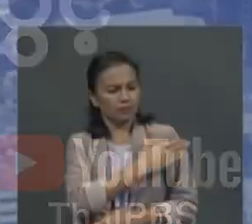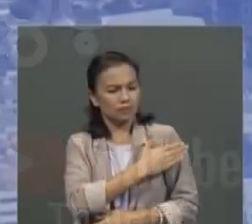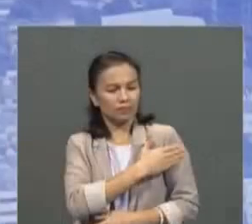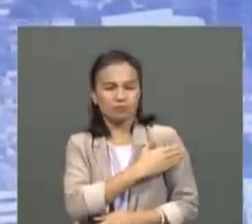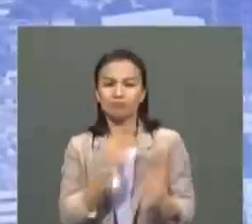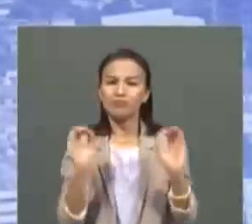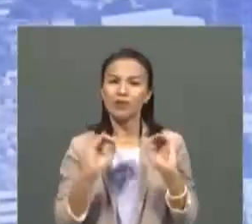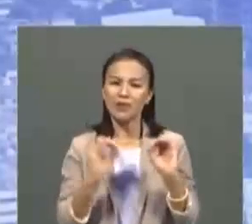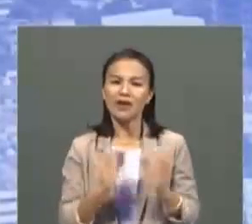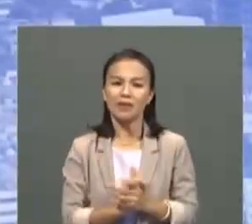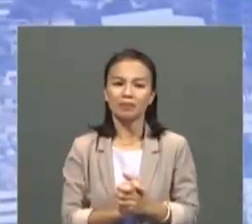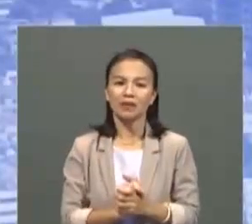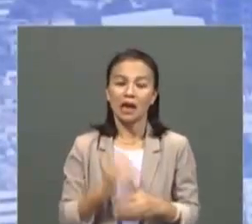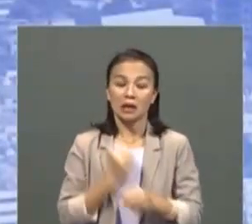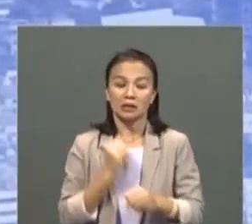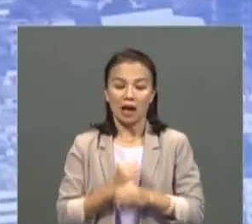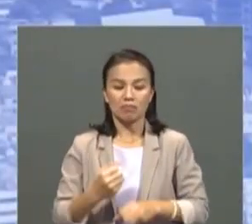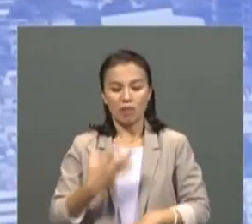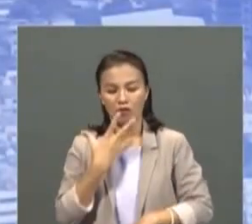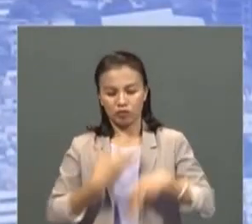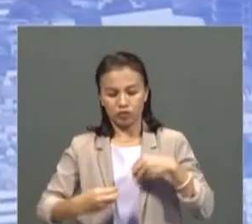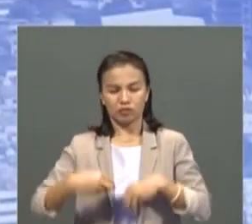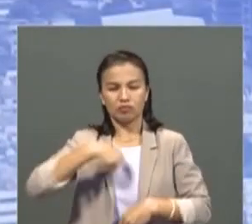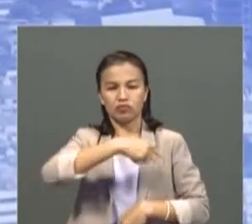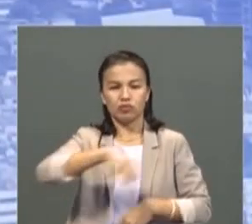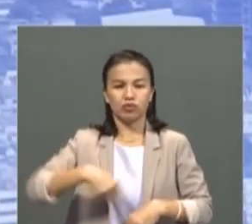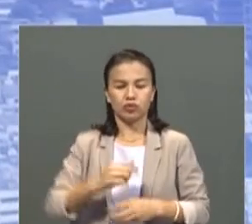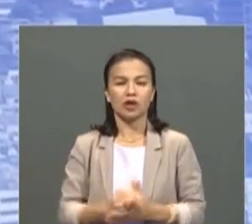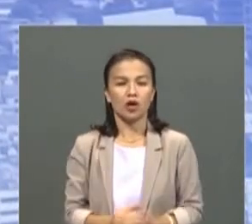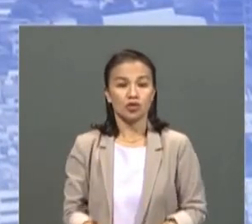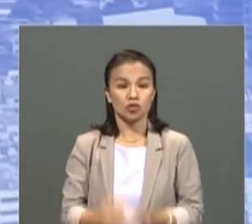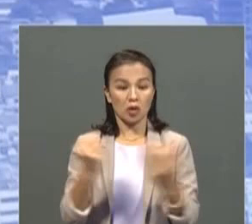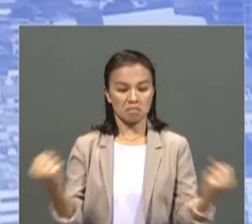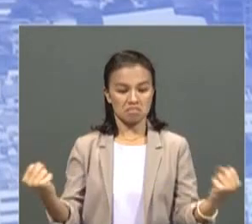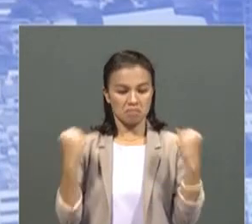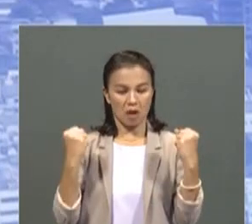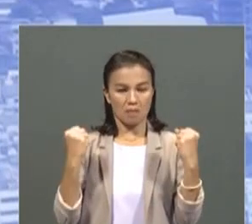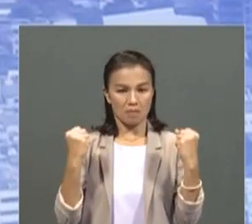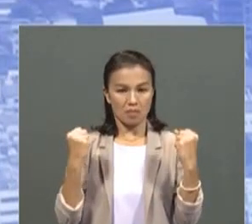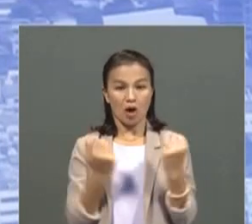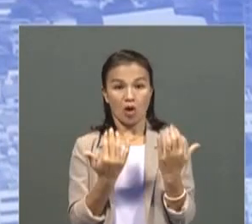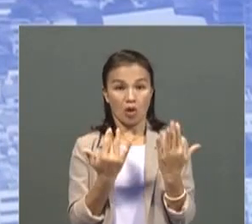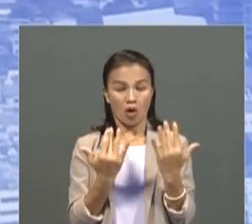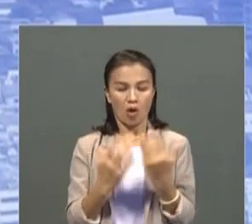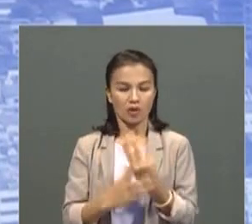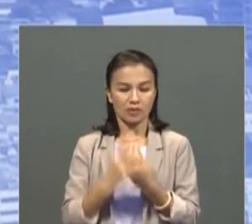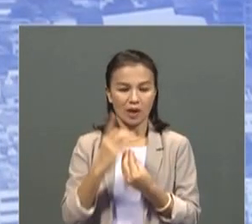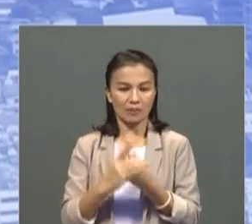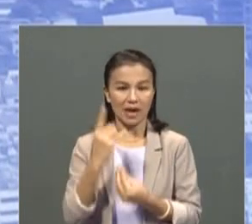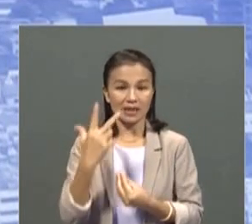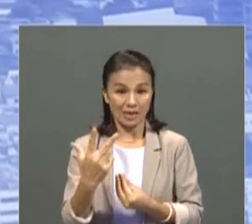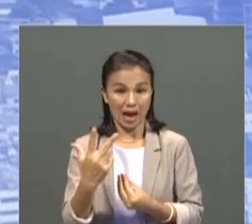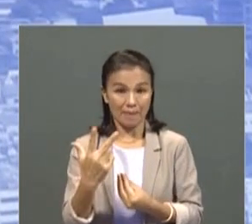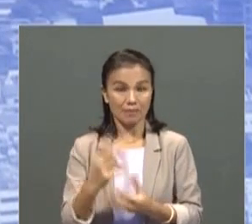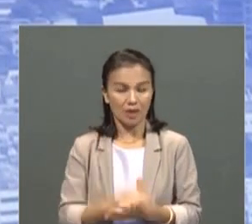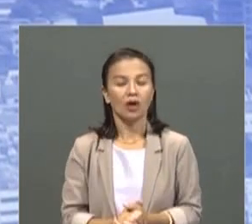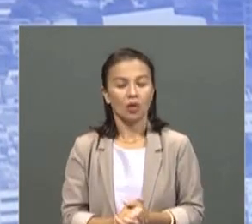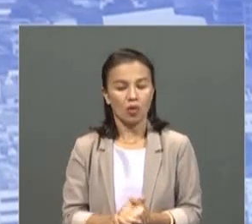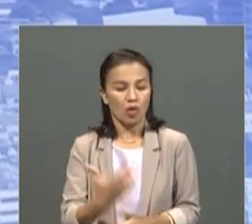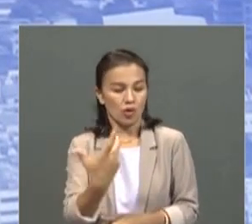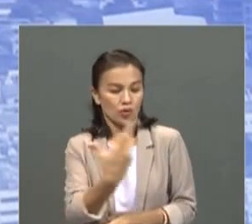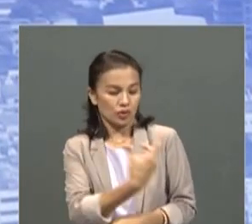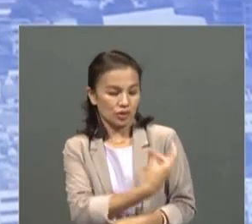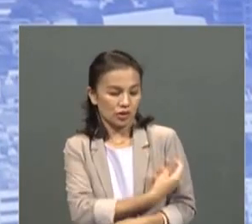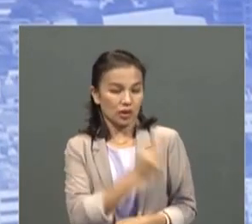ရှင်ထူရတာကုစု24နိုင်ကျော်သွားပါပြီဘလို့မှဟိုခန့်ဟိုနာကျင်တာတွေမရှိပါဘူးနောက်ထပ်3ဘတ်ဆိုလို့ရှင်မှာကျွန်